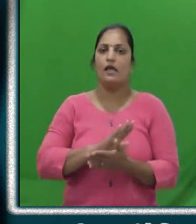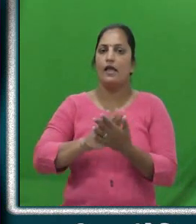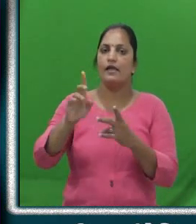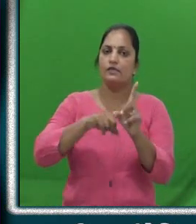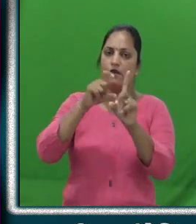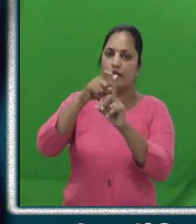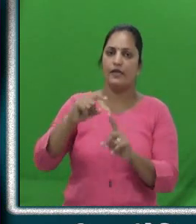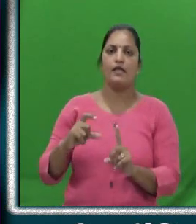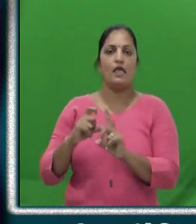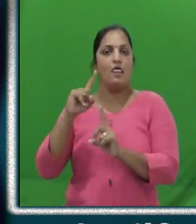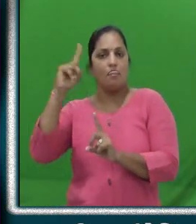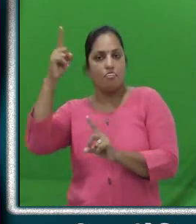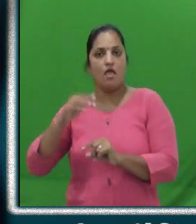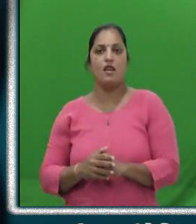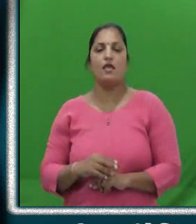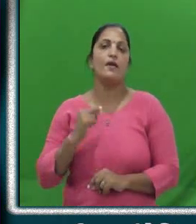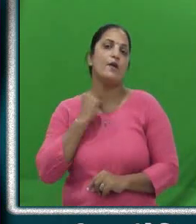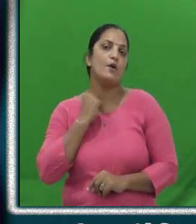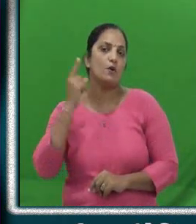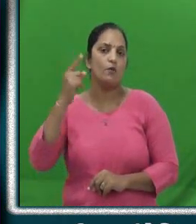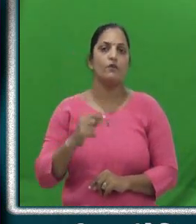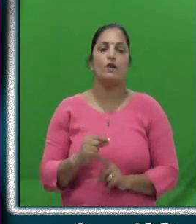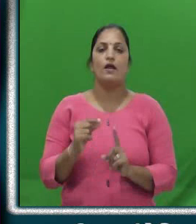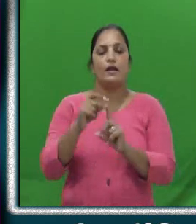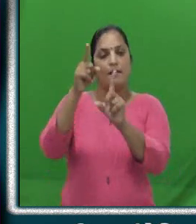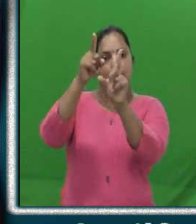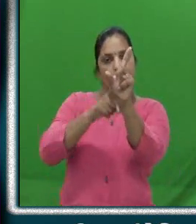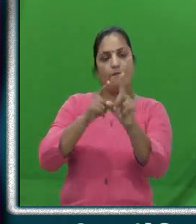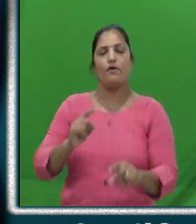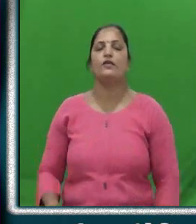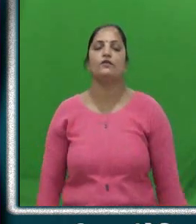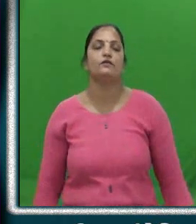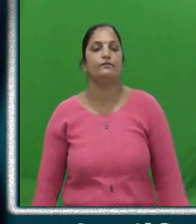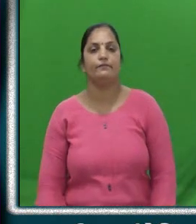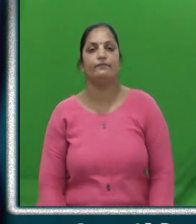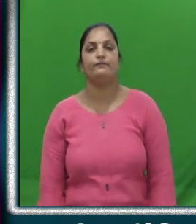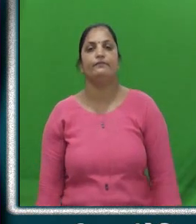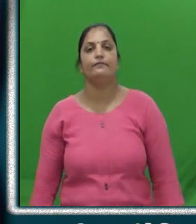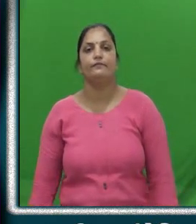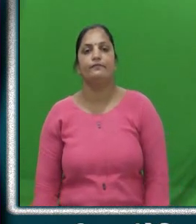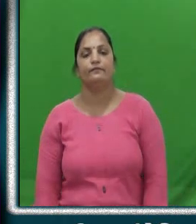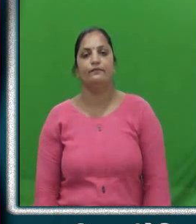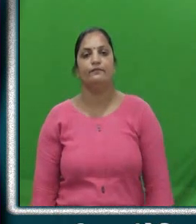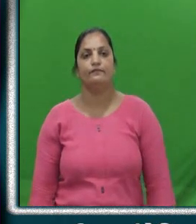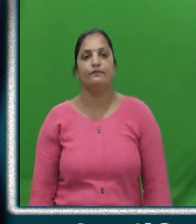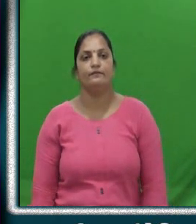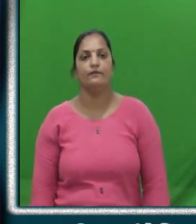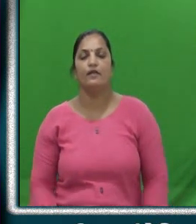ચેન્નઈ, હૈદરાબાદ, દિલ્હી, કોઈમ્બતુર એન્ડ